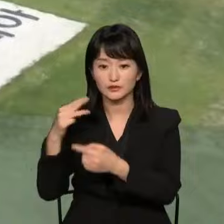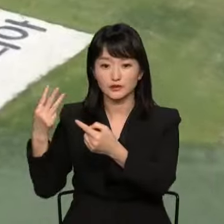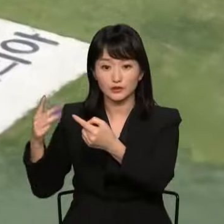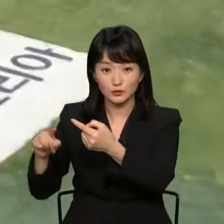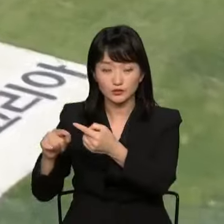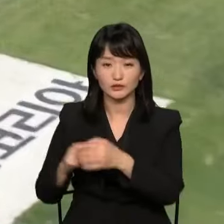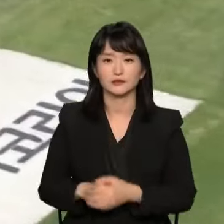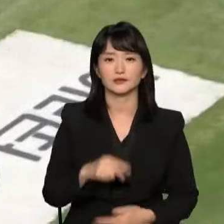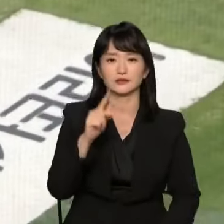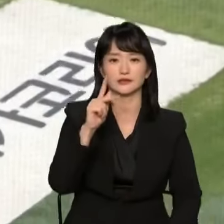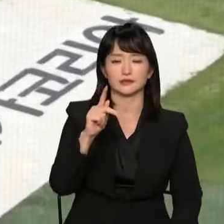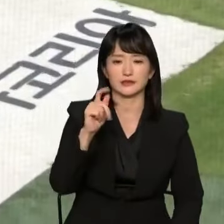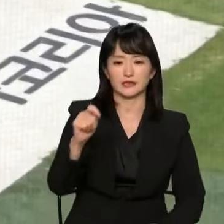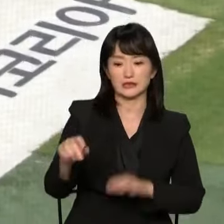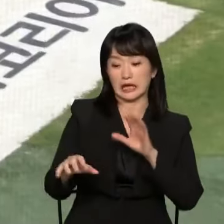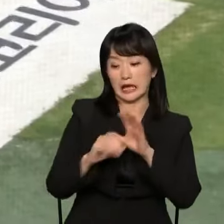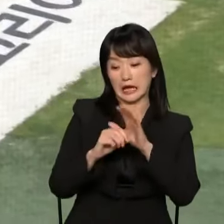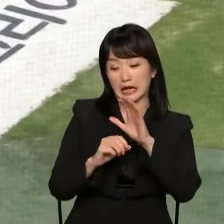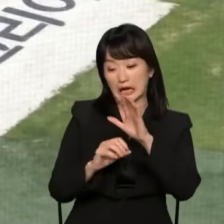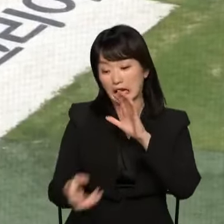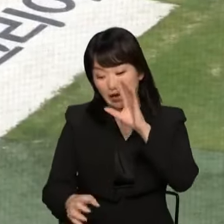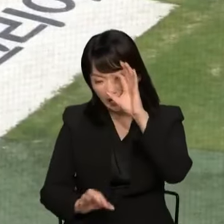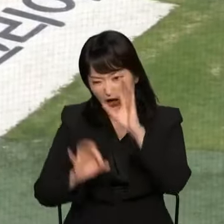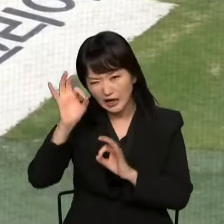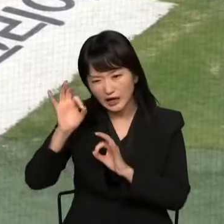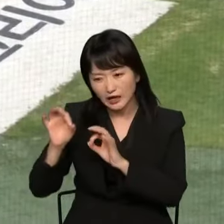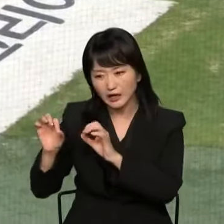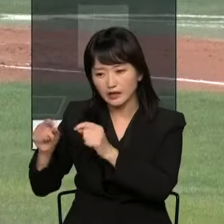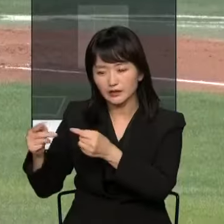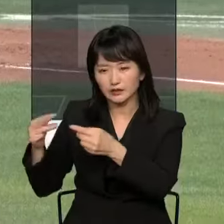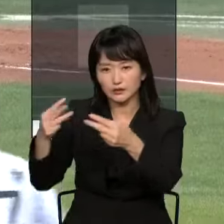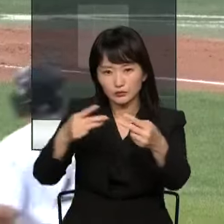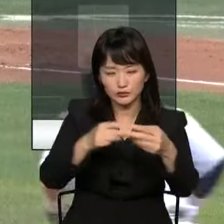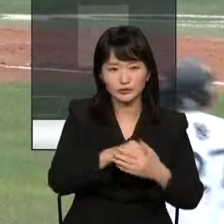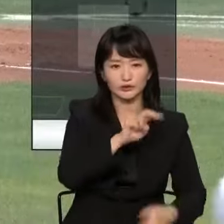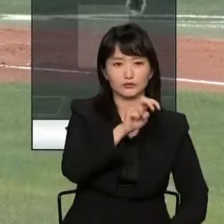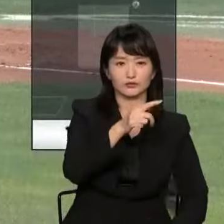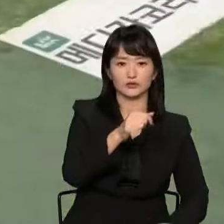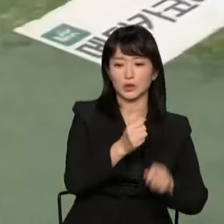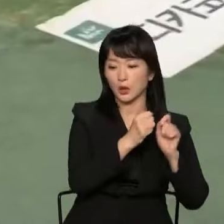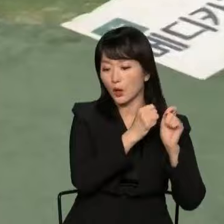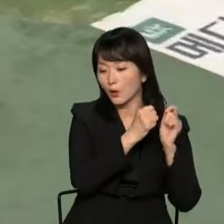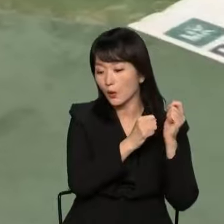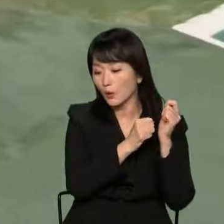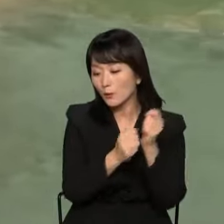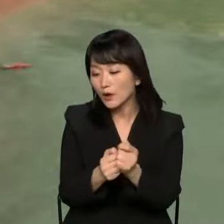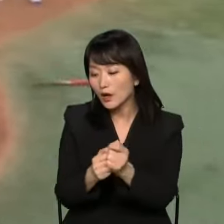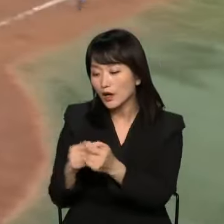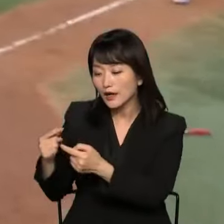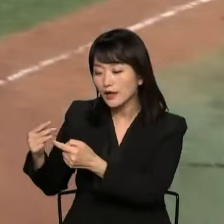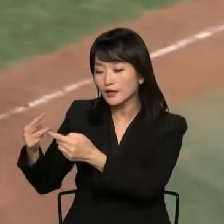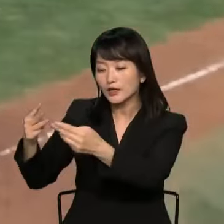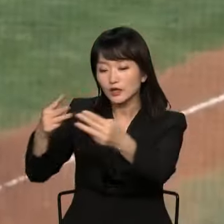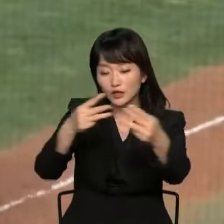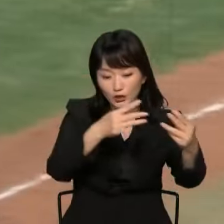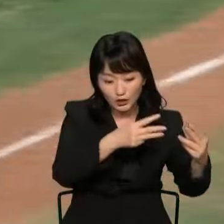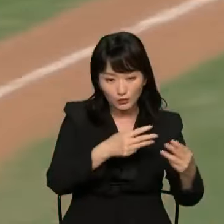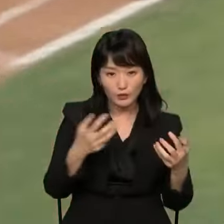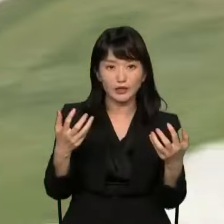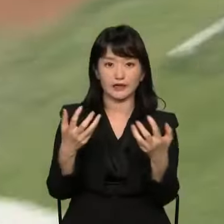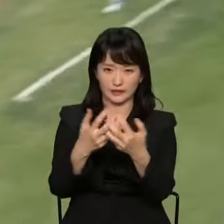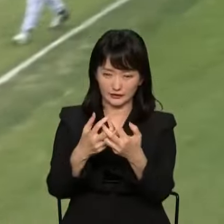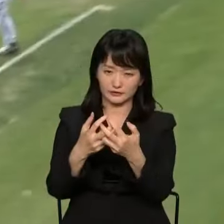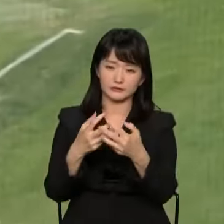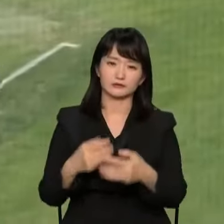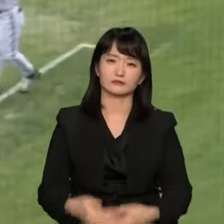KT 투수 손동현이 놓치면서 1, 2루 위기를 자초했는데 문성주의 번트로 2, 3루가 채워지자 KT는 승부수를